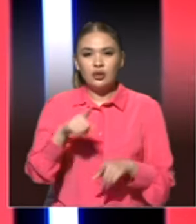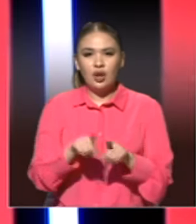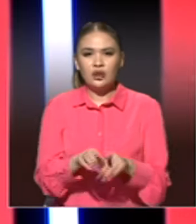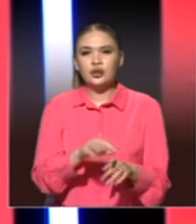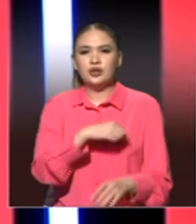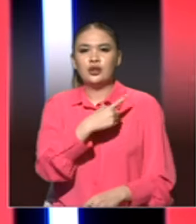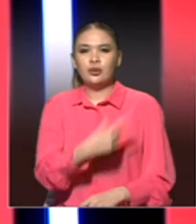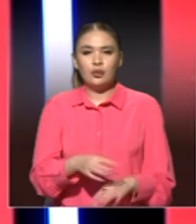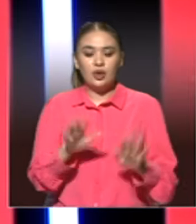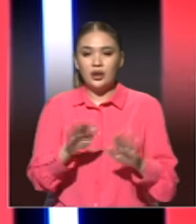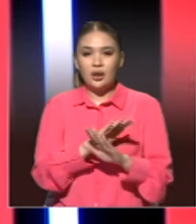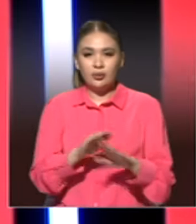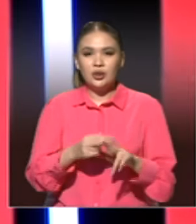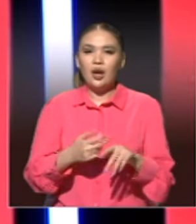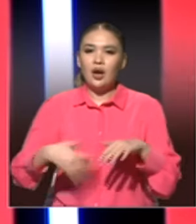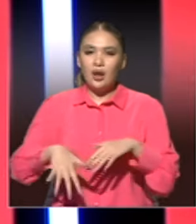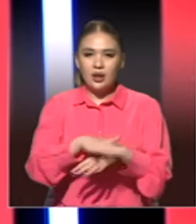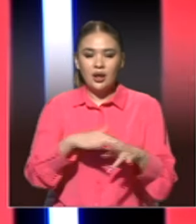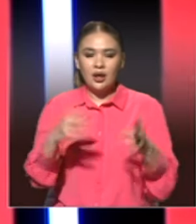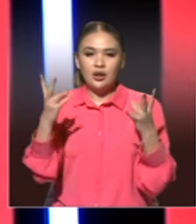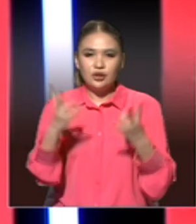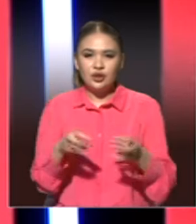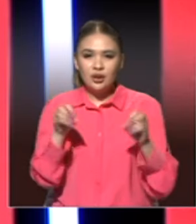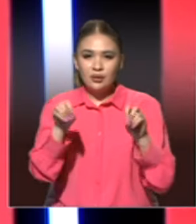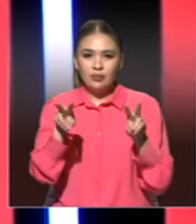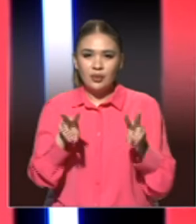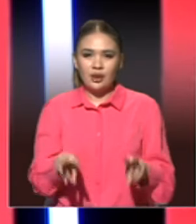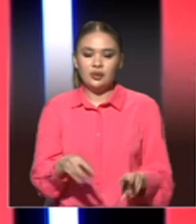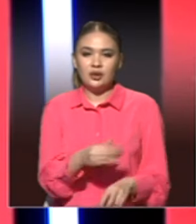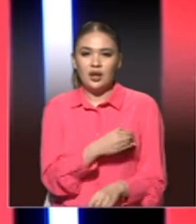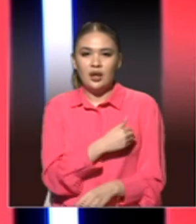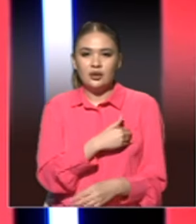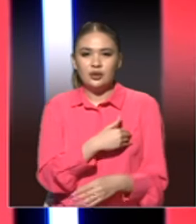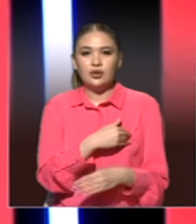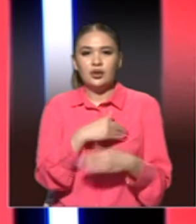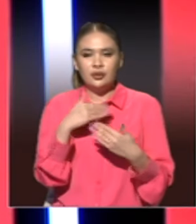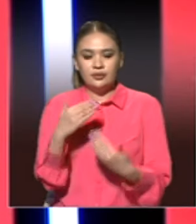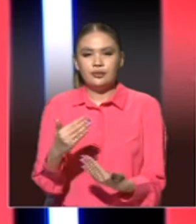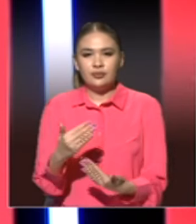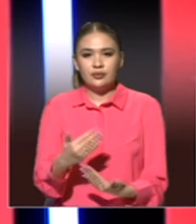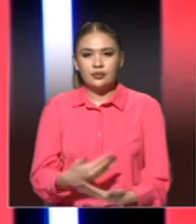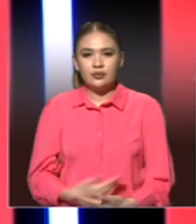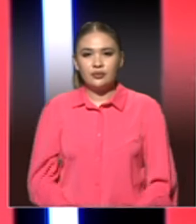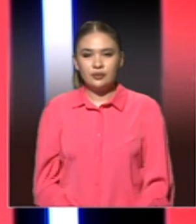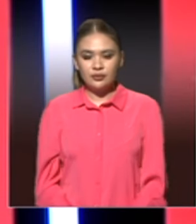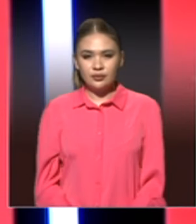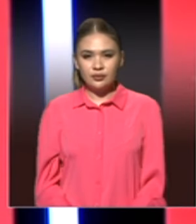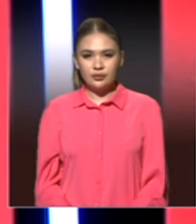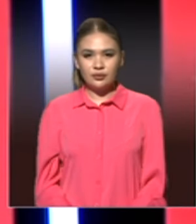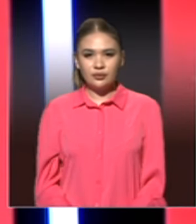дипломмен емес, халыққа қажетті маман болып шықса екен деген тілекпен эфирімізді аяқтағымыз келеді. Эфир тізгінін